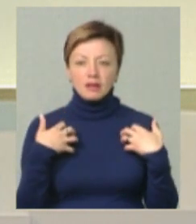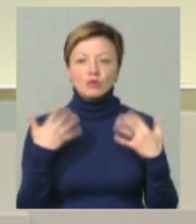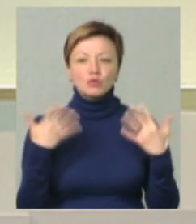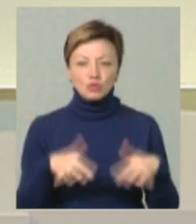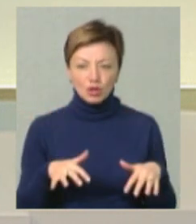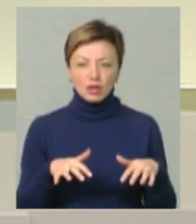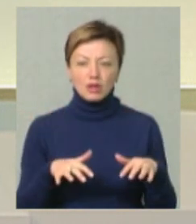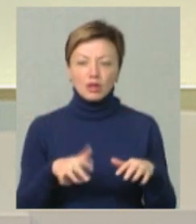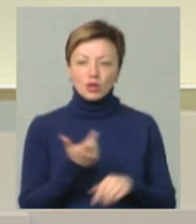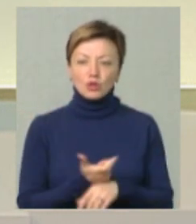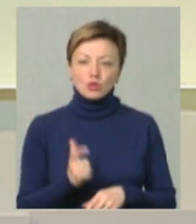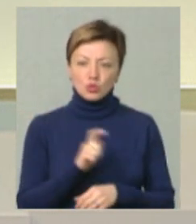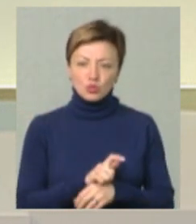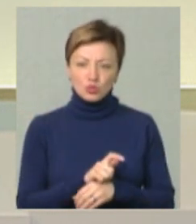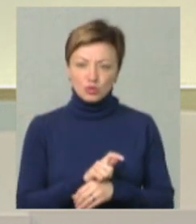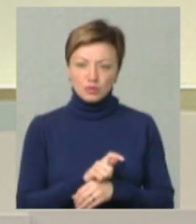вже, скажімо, дуже